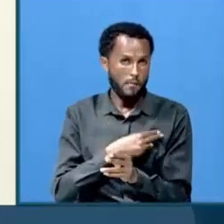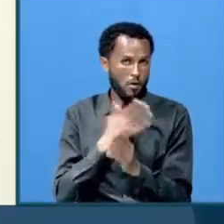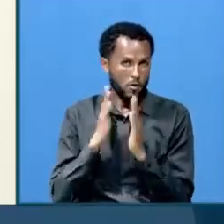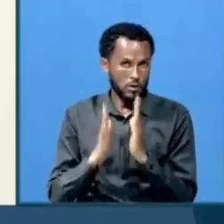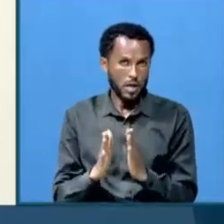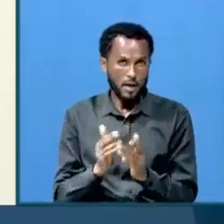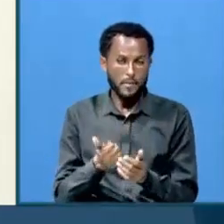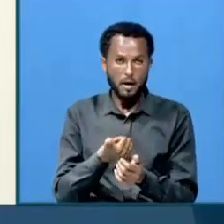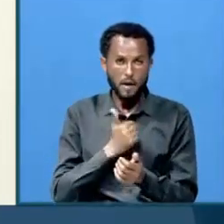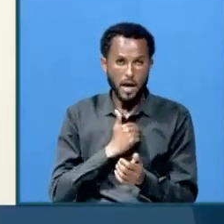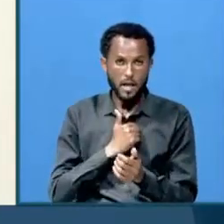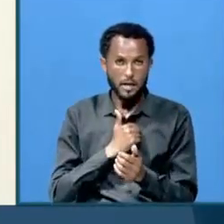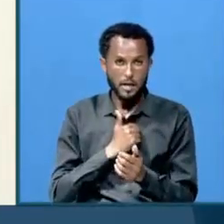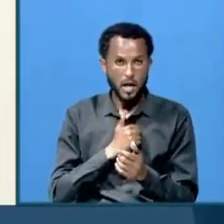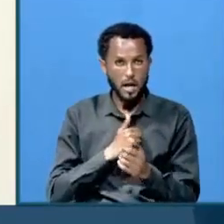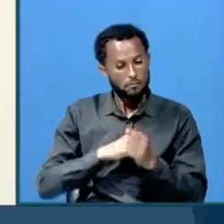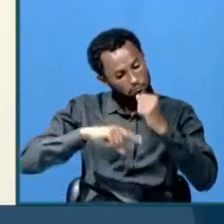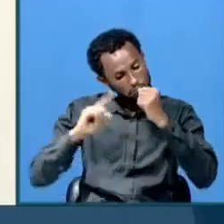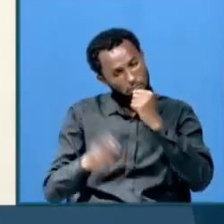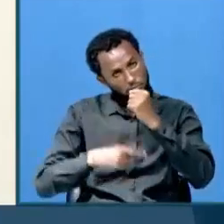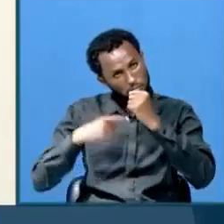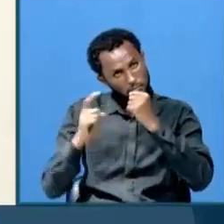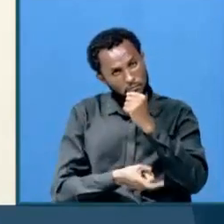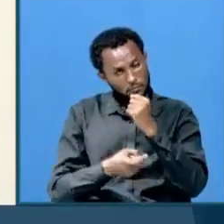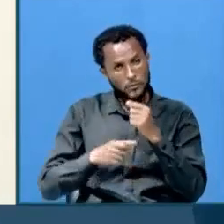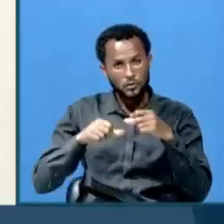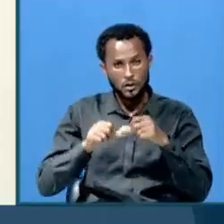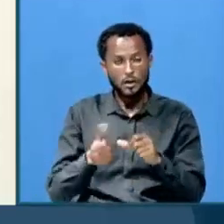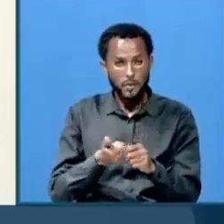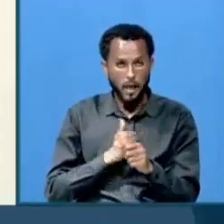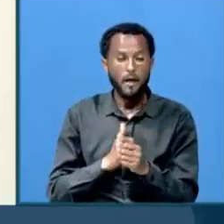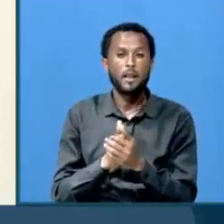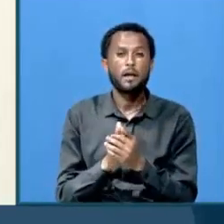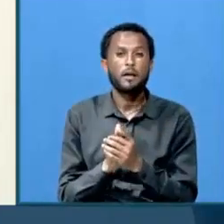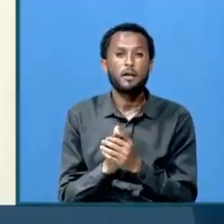ናህናን እዮም ናቐጥቀጡና ፀኒሖም በትናና በትናይ በዓልትና።